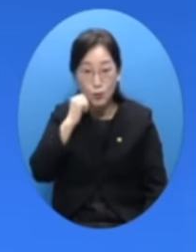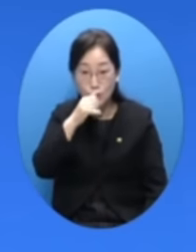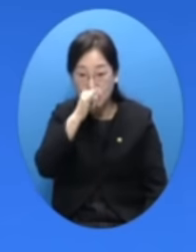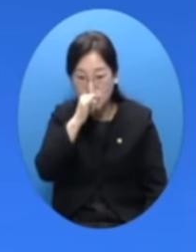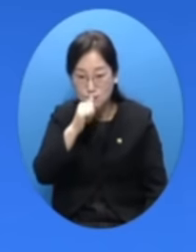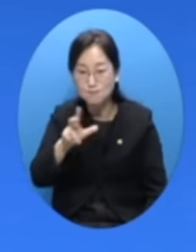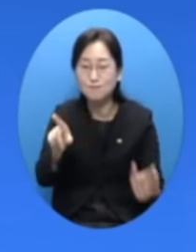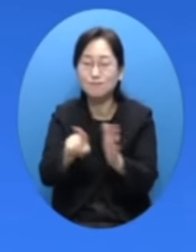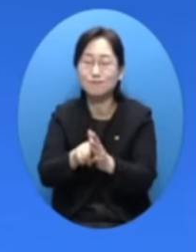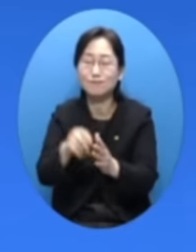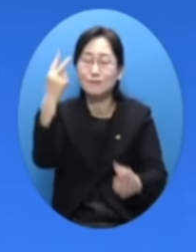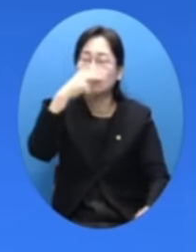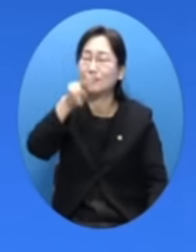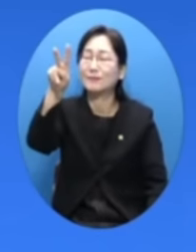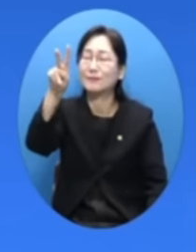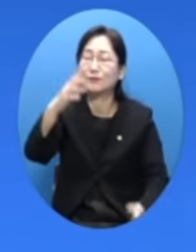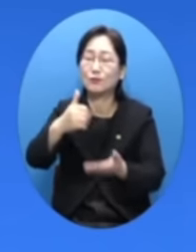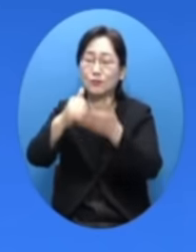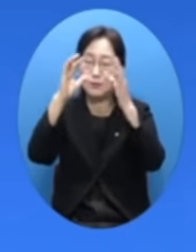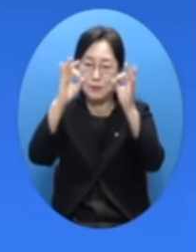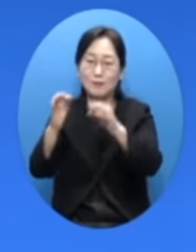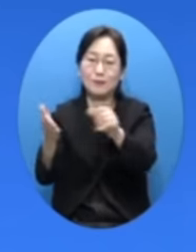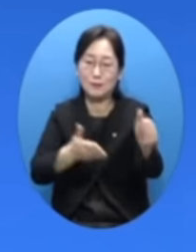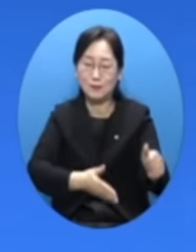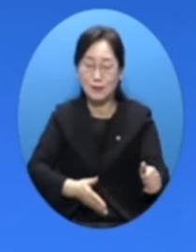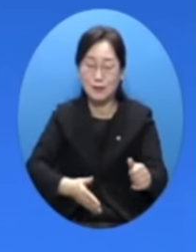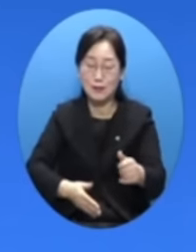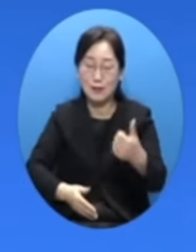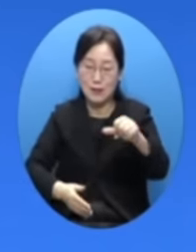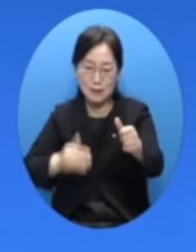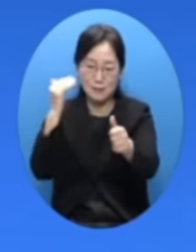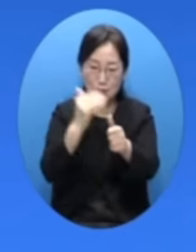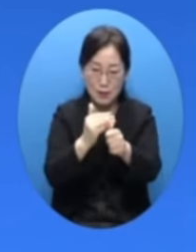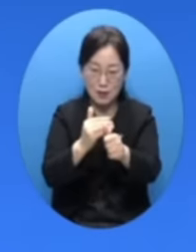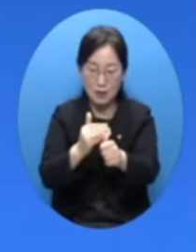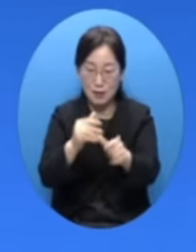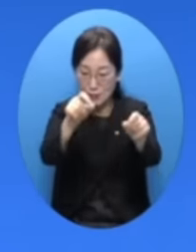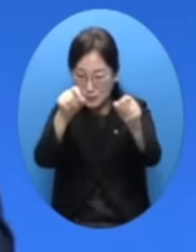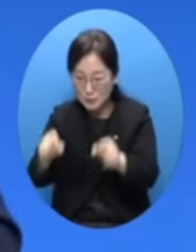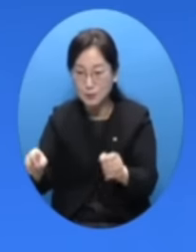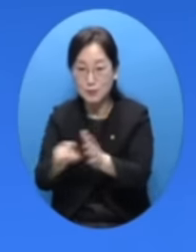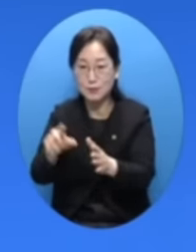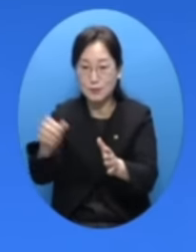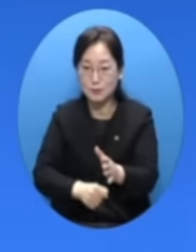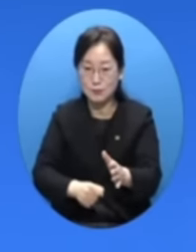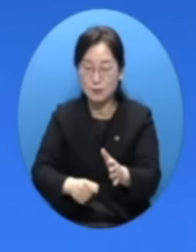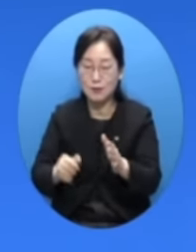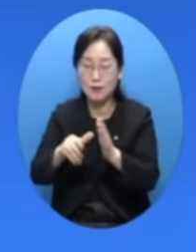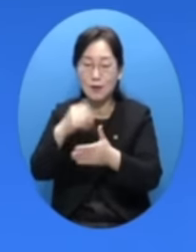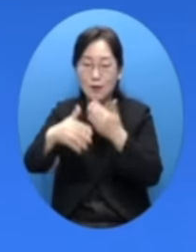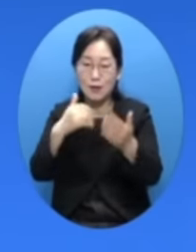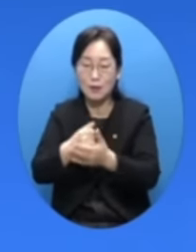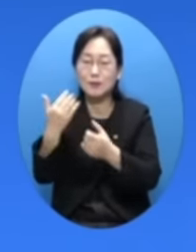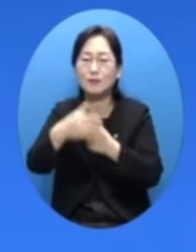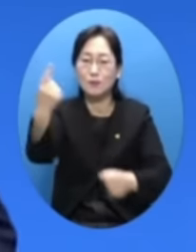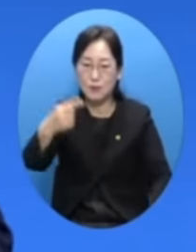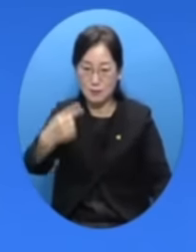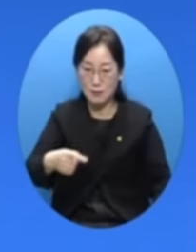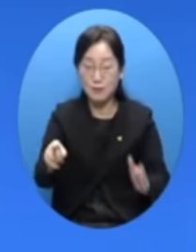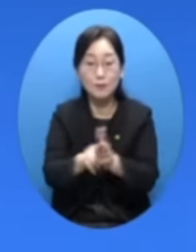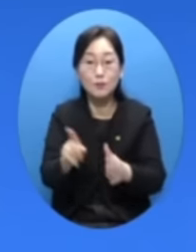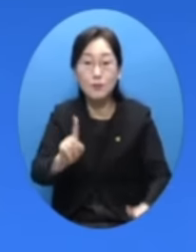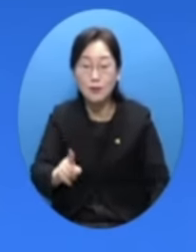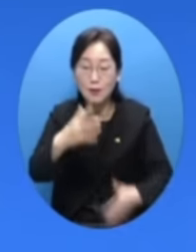믿음을 눈을 들어 주님을 바라봐야 합니다. 여러분 이삭을 바치는 결단으로 주 앞에 나갈 때 하나님의 은혜가 임하는 것입니다. 믿음이라는 것은